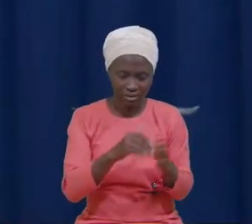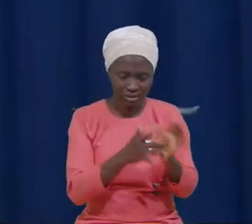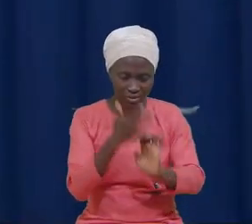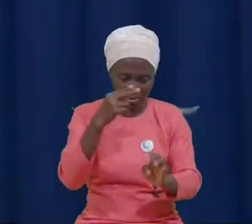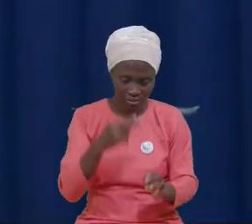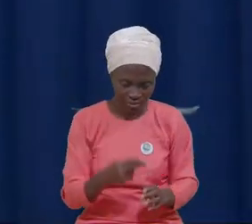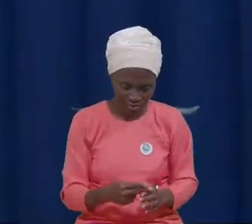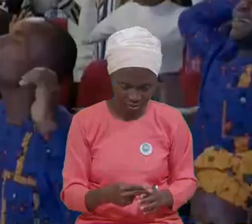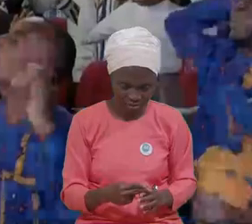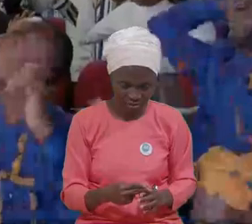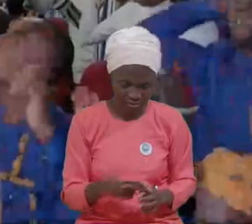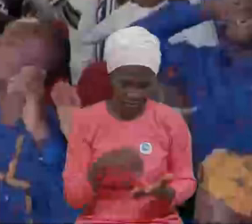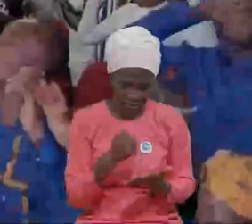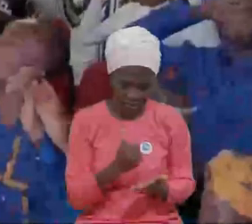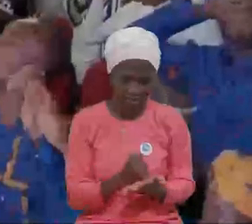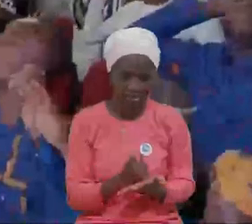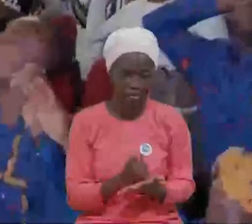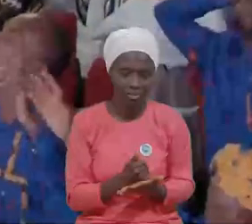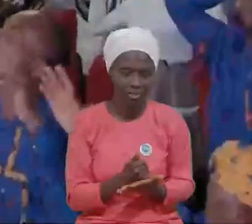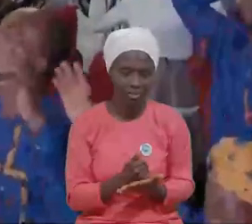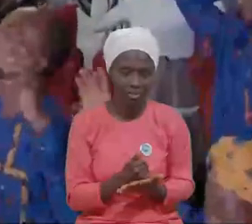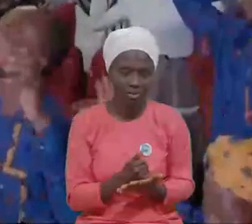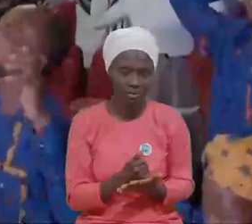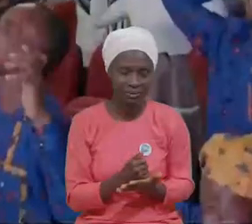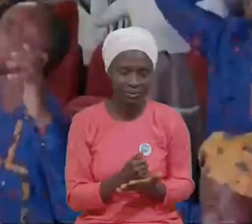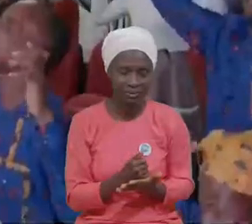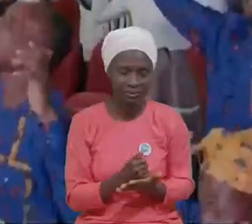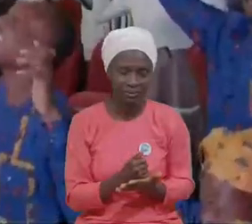Au nom de Jésus.